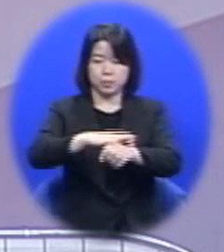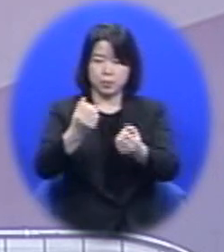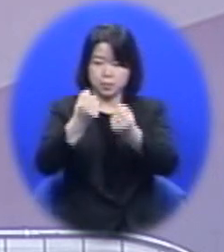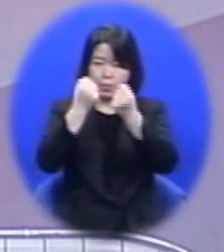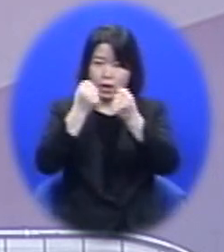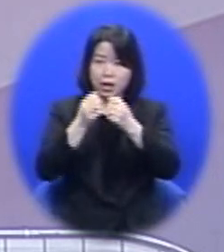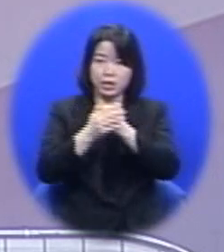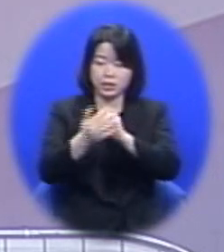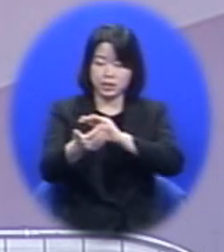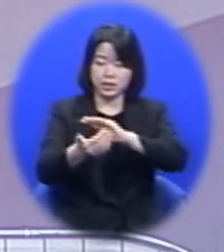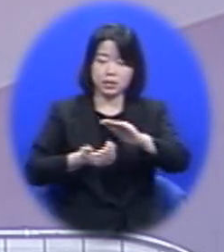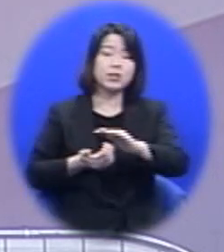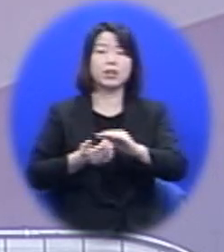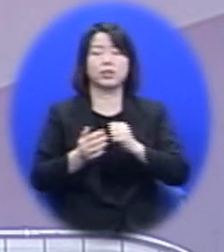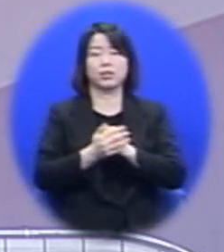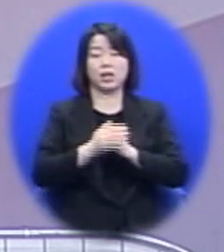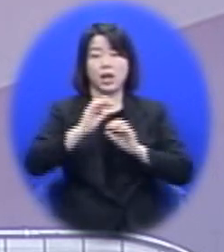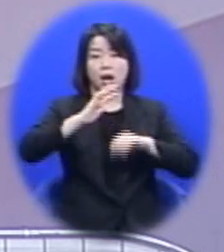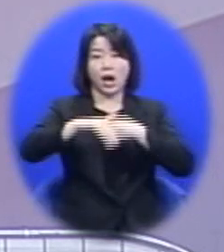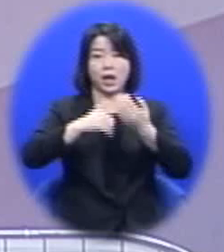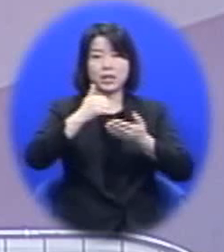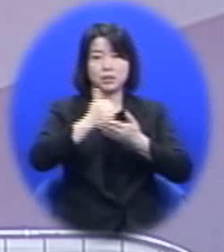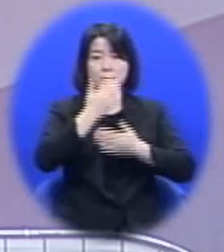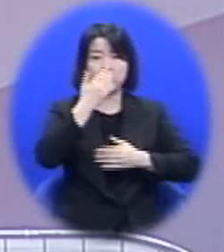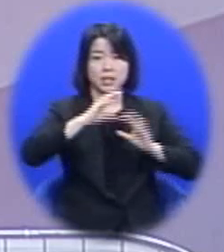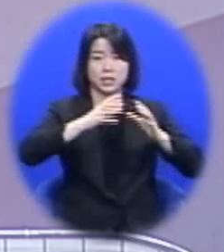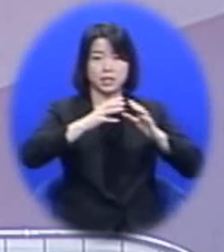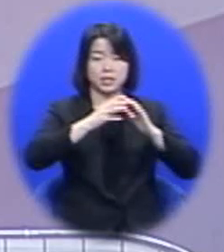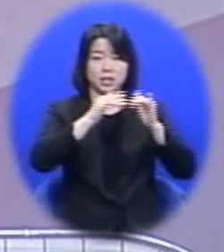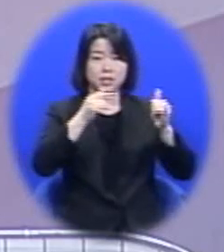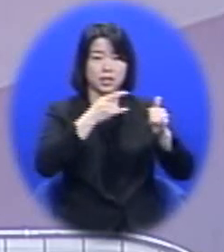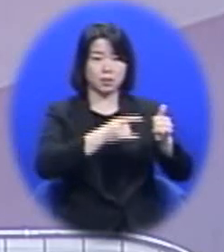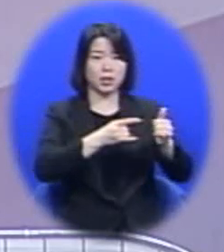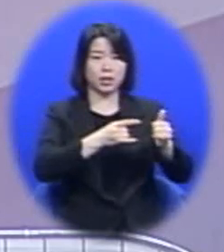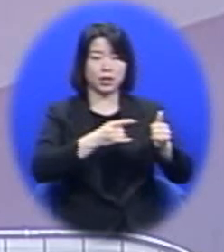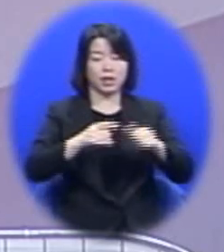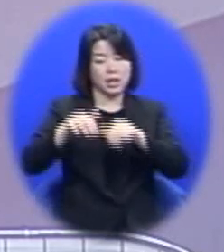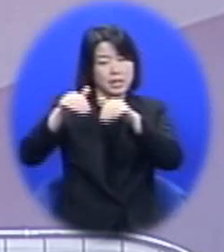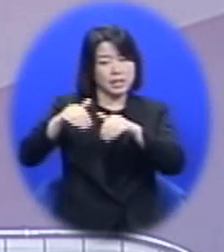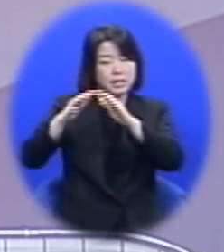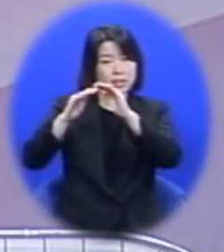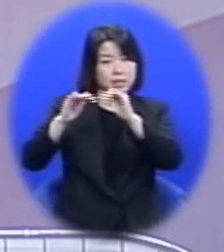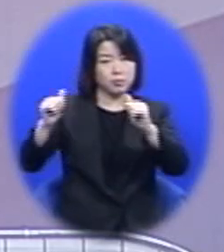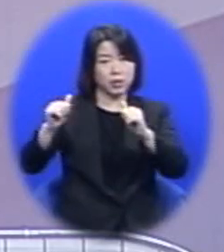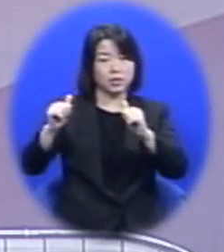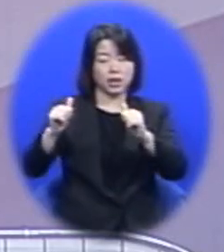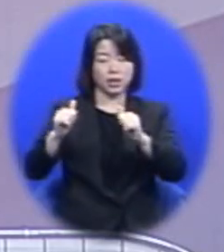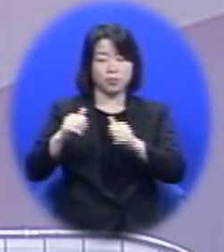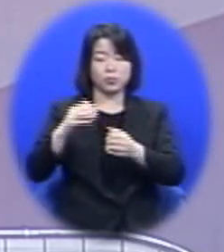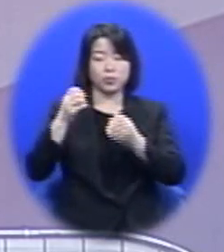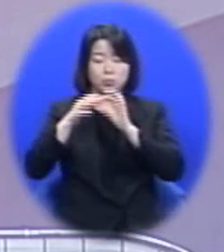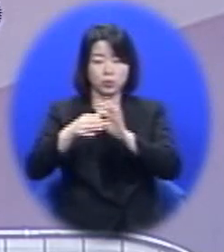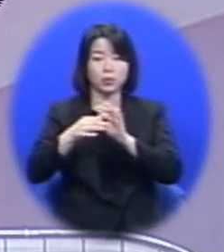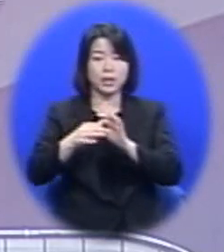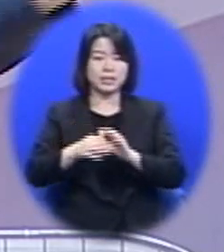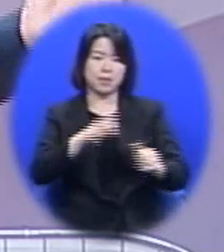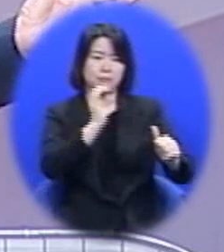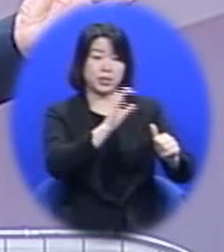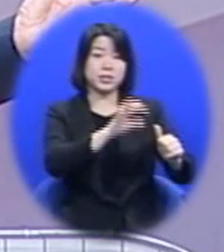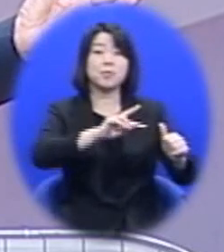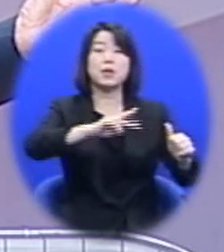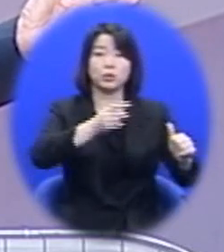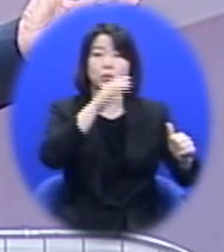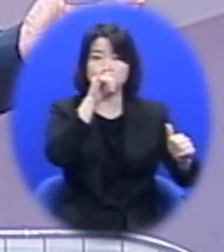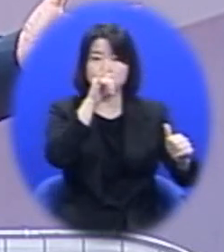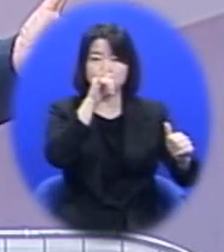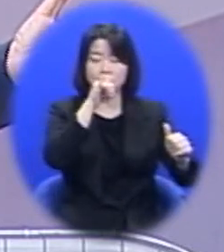이전에는 하나님이 이스라엘 백성들에게 선지자를 통해서 책망으로도 말씀하셨었습니다. 그런데 지금은 아무런